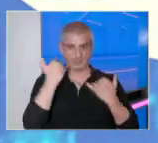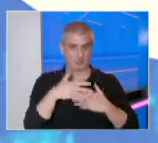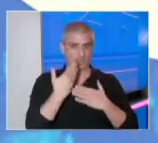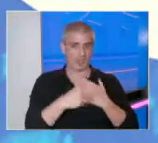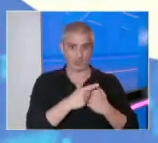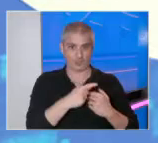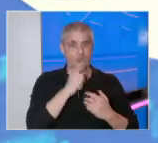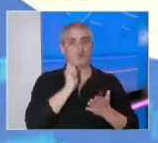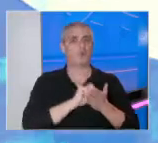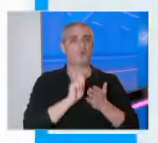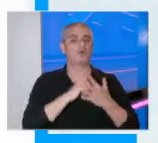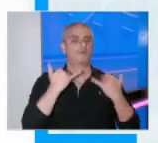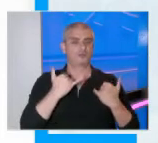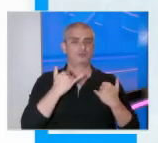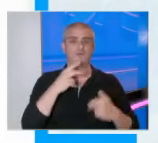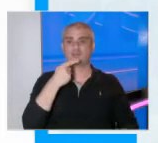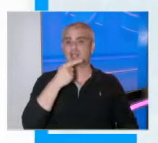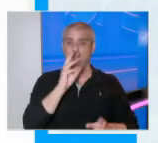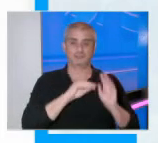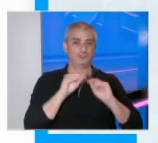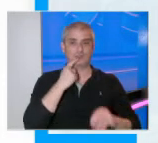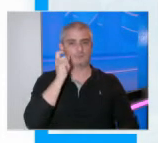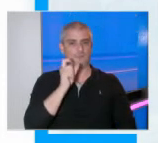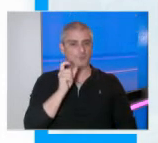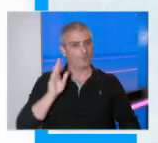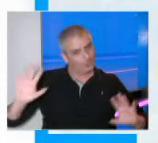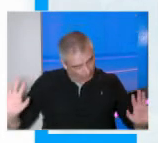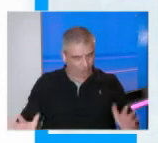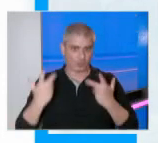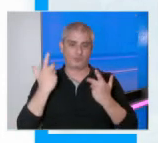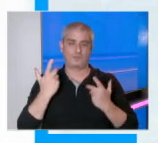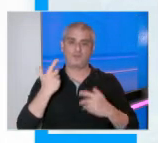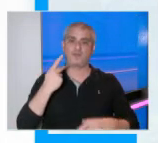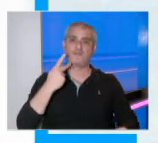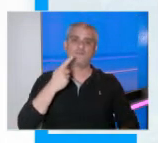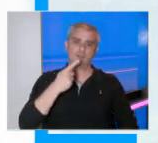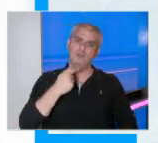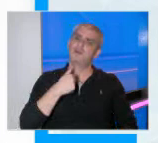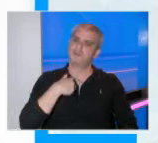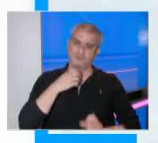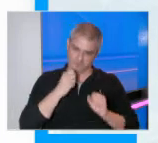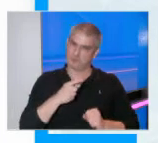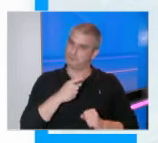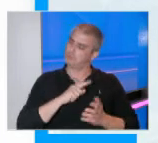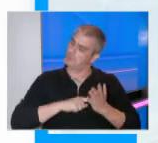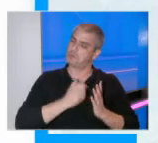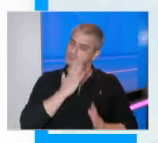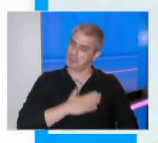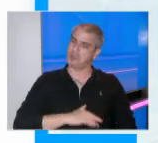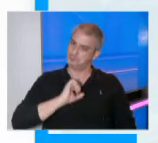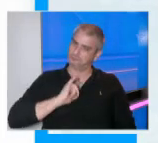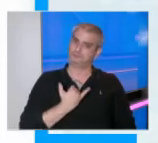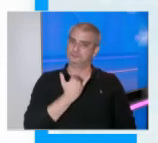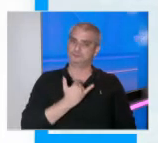לאחרונה. הוא כותב, עכשיו שגנץ השתמש במילים אודרוב ויאללה פאודה, השתכנעתי.